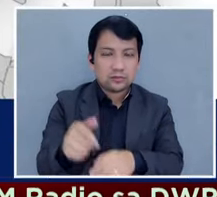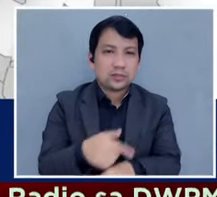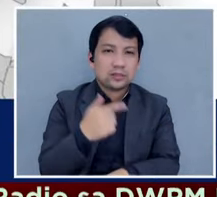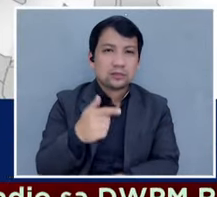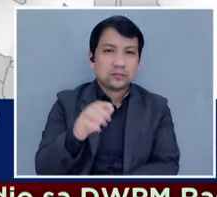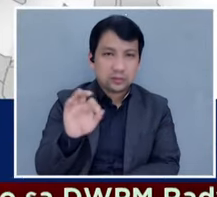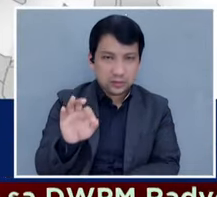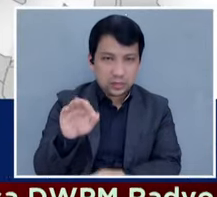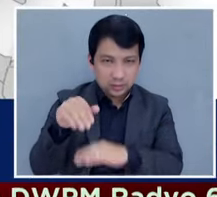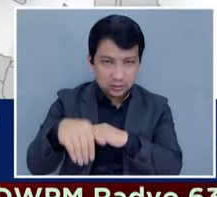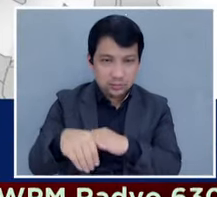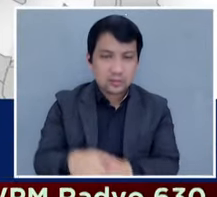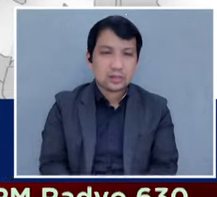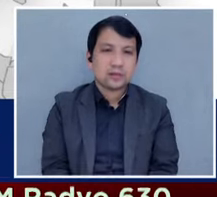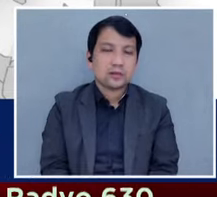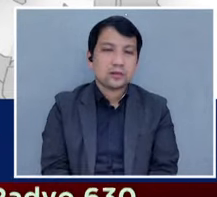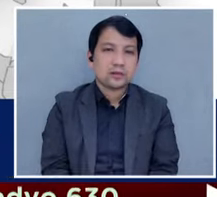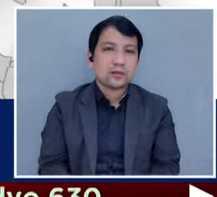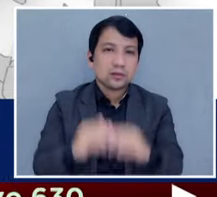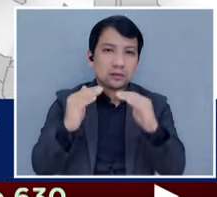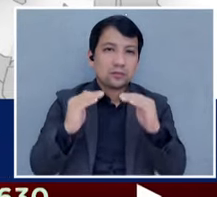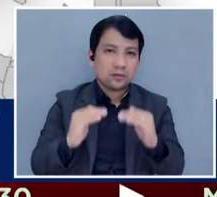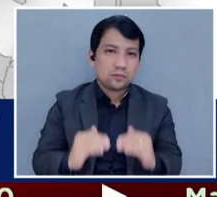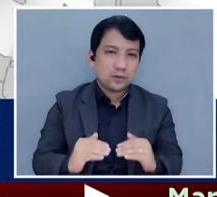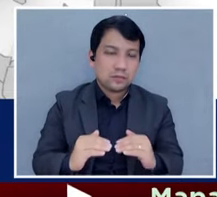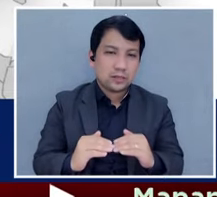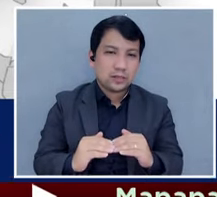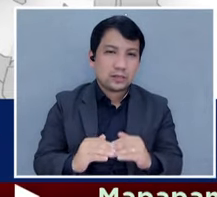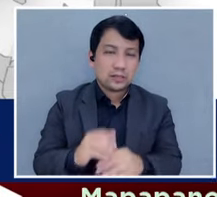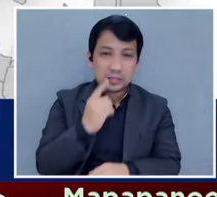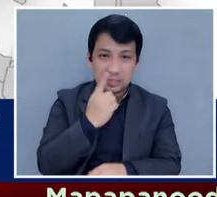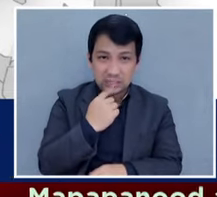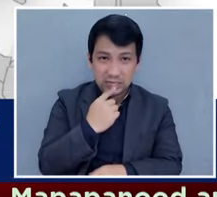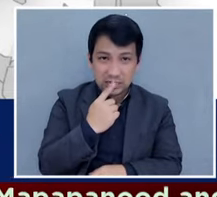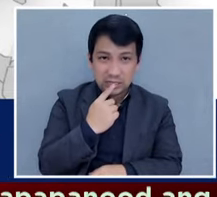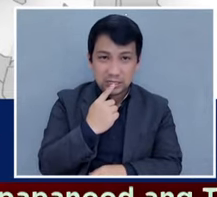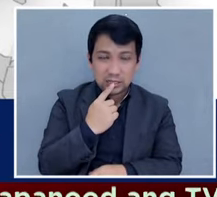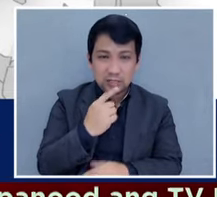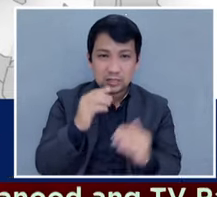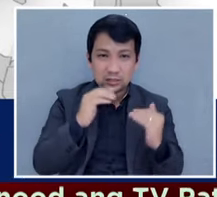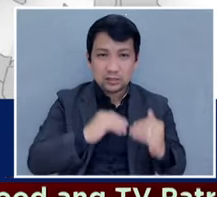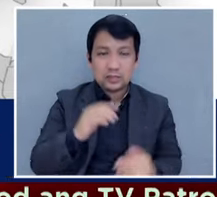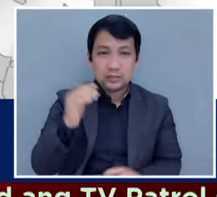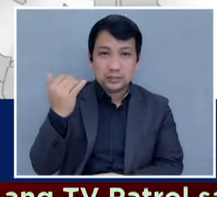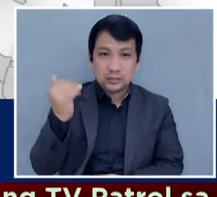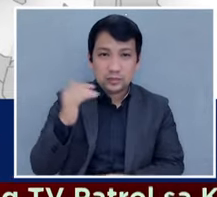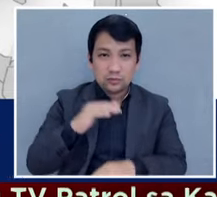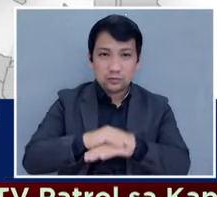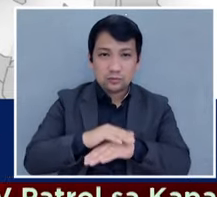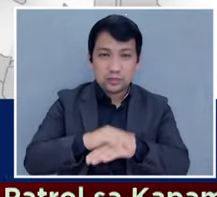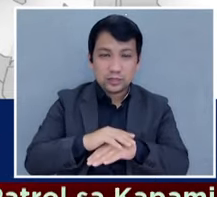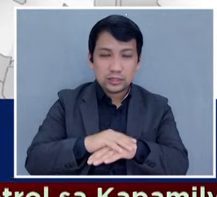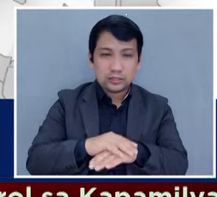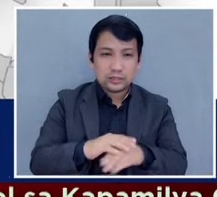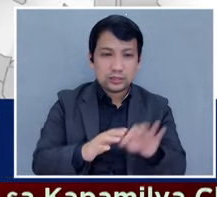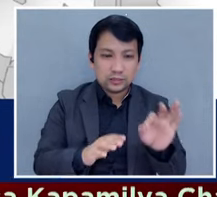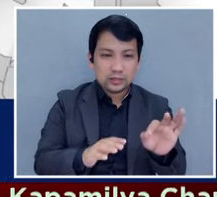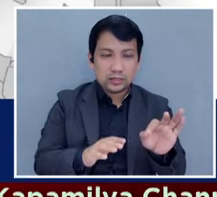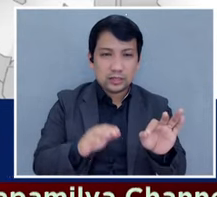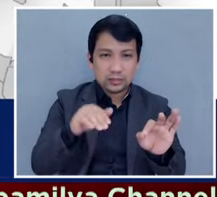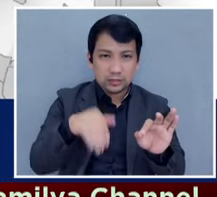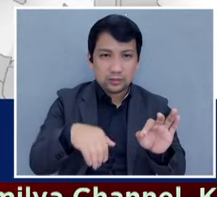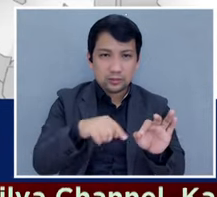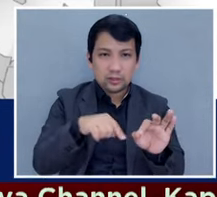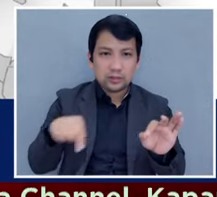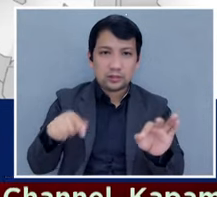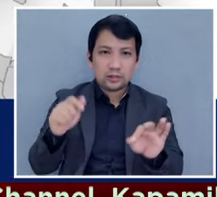9 ng gabi. Ibababa naman ang naturang grid sa yellow alert simula alas 9 hanggang alas 10 ng